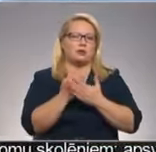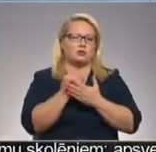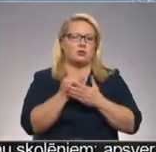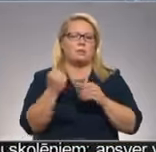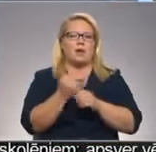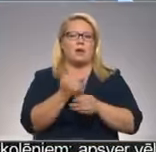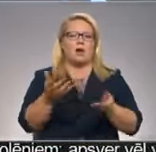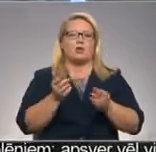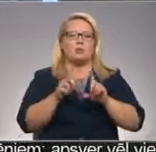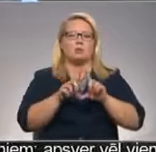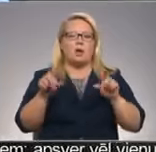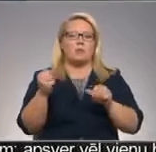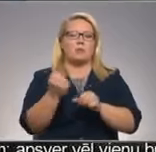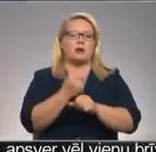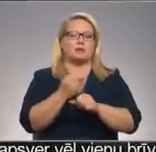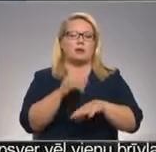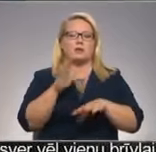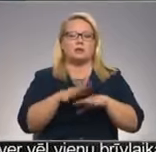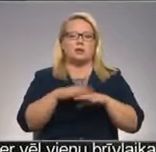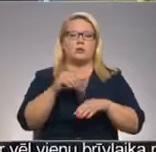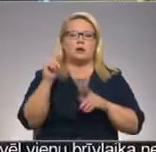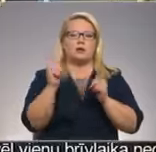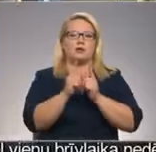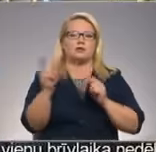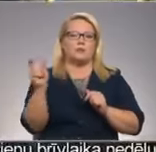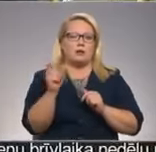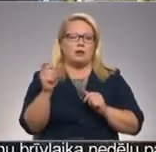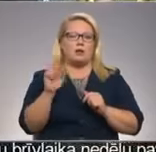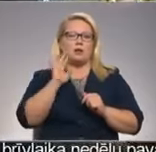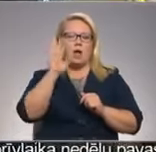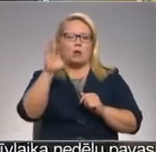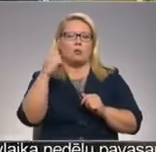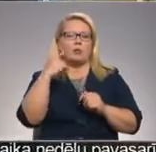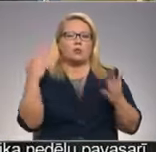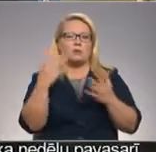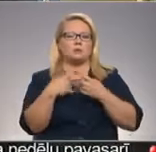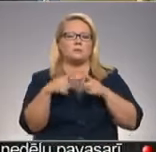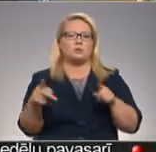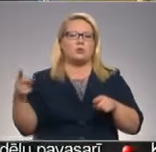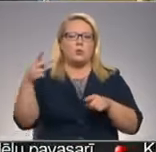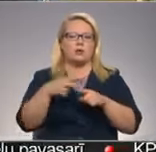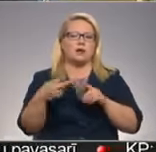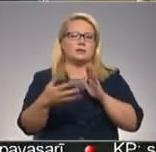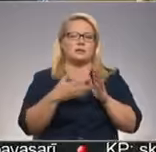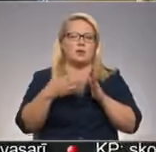arī uzņēmums pārstrādes tirgu ir tikai neilgu laiku, arī nākotnē domāts par citu otrais